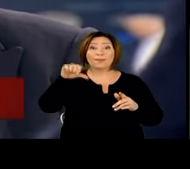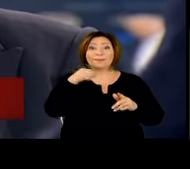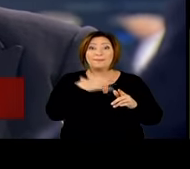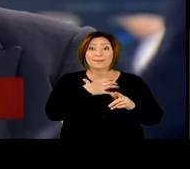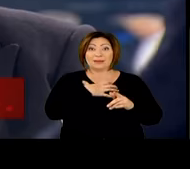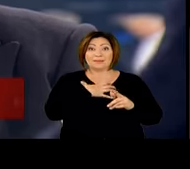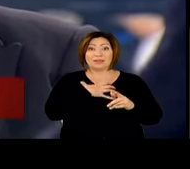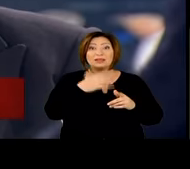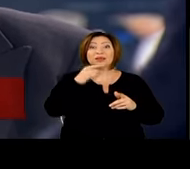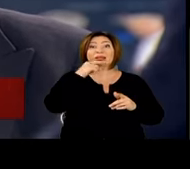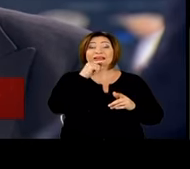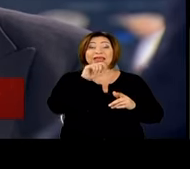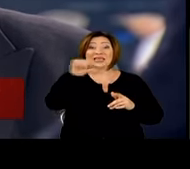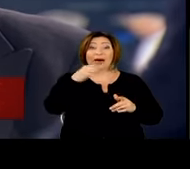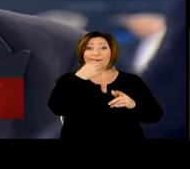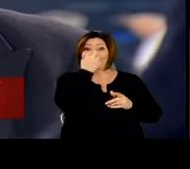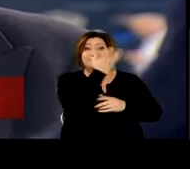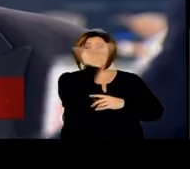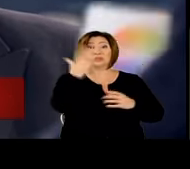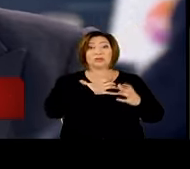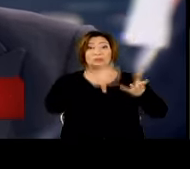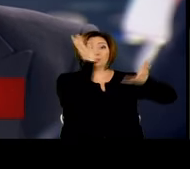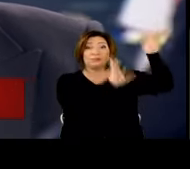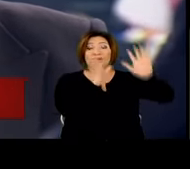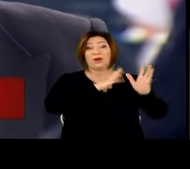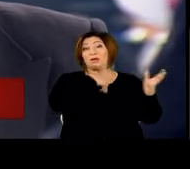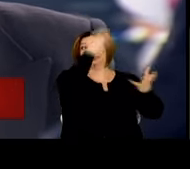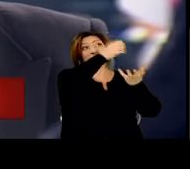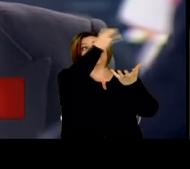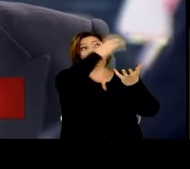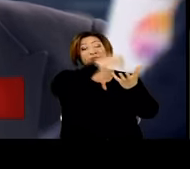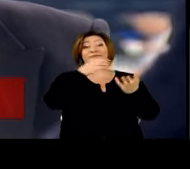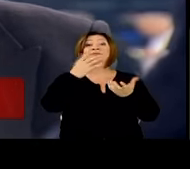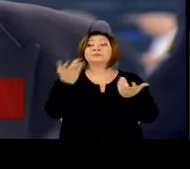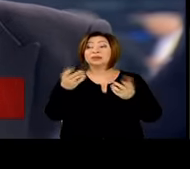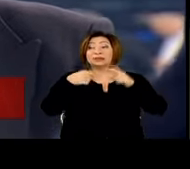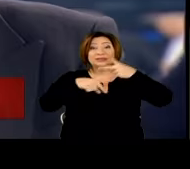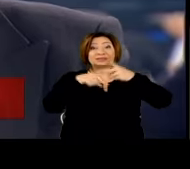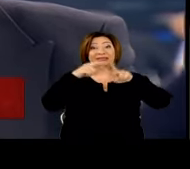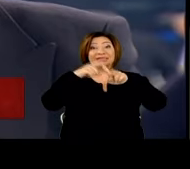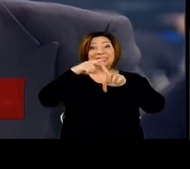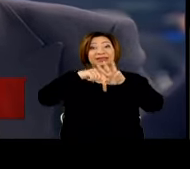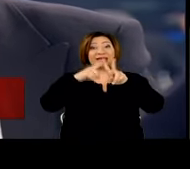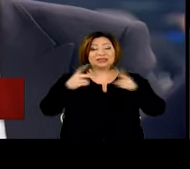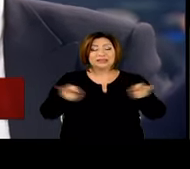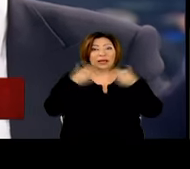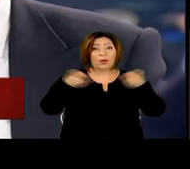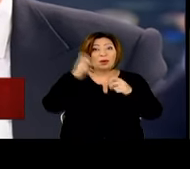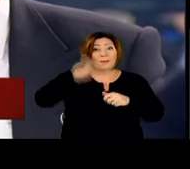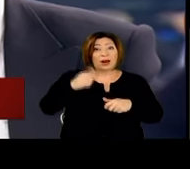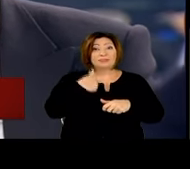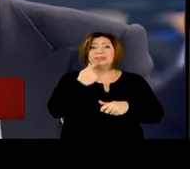ürünlerim, zeytinyağım kendi bahçemden getirdim ben. Zater mesela zater salatası. Zater salamurası yaparım ben